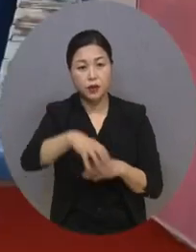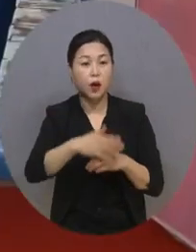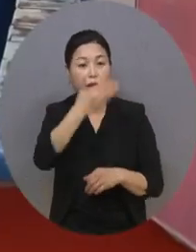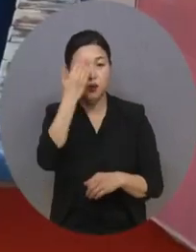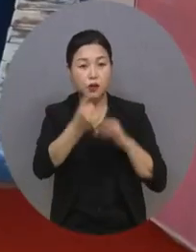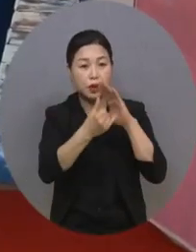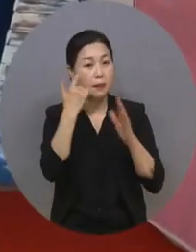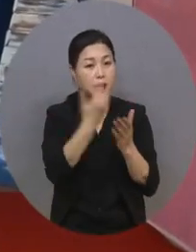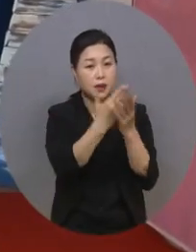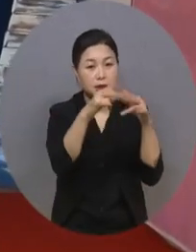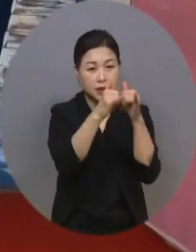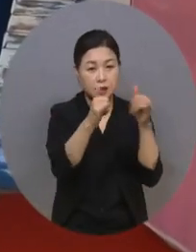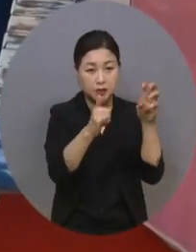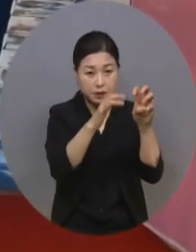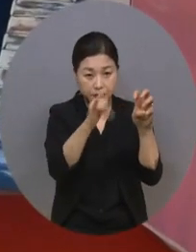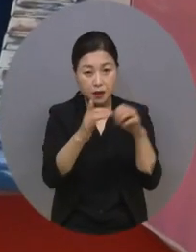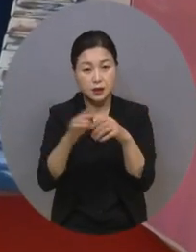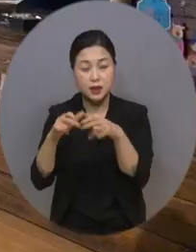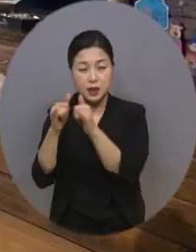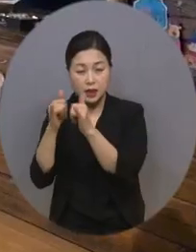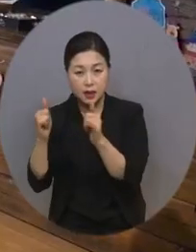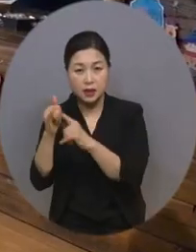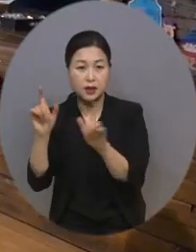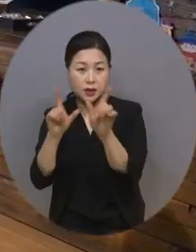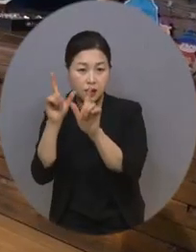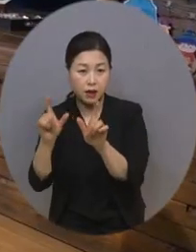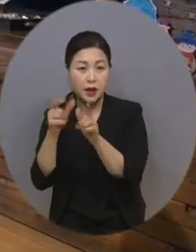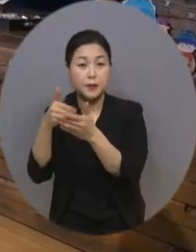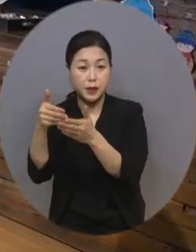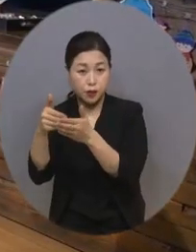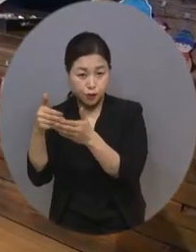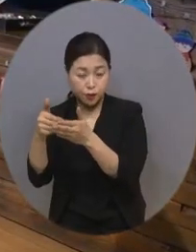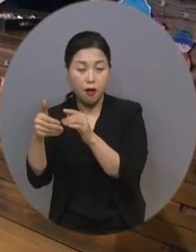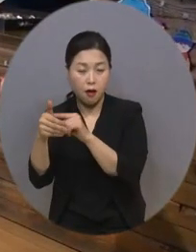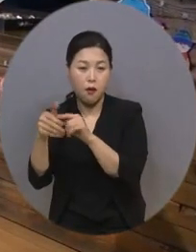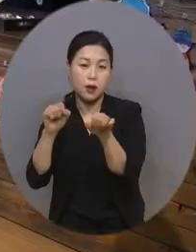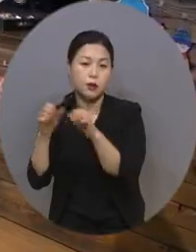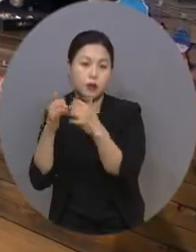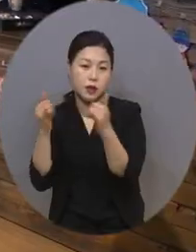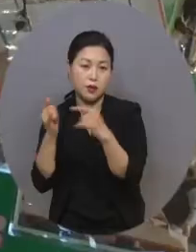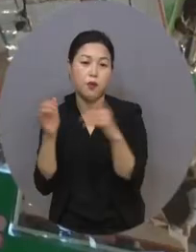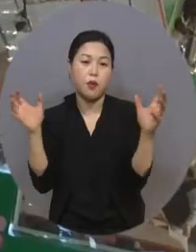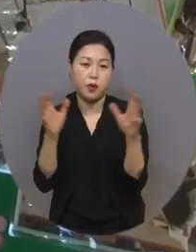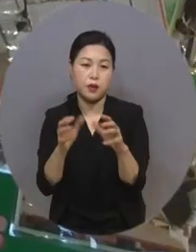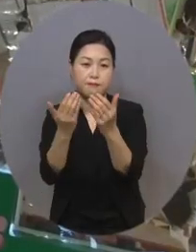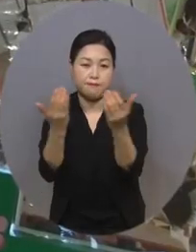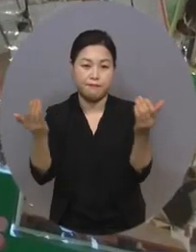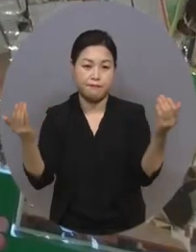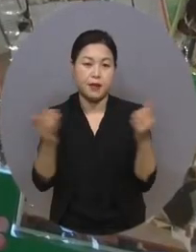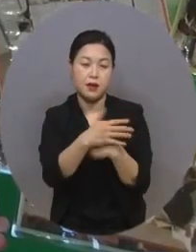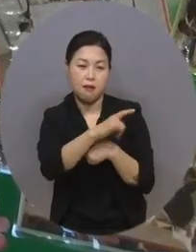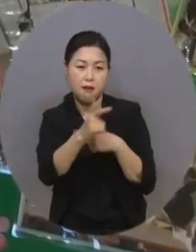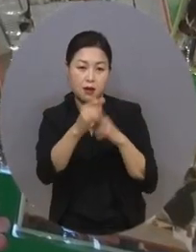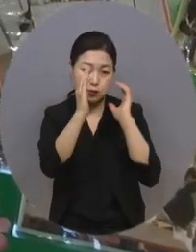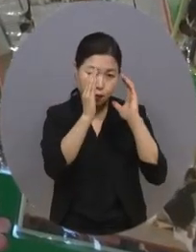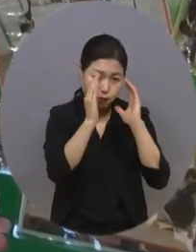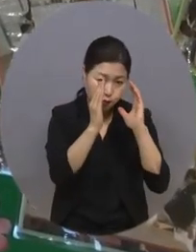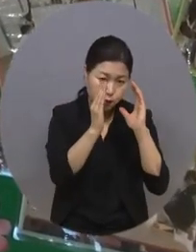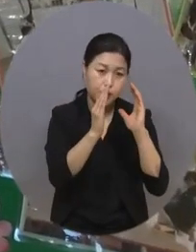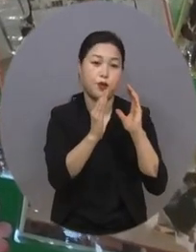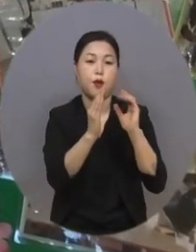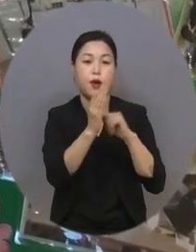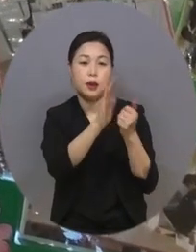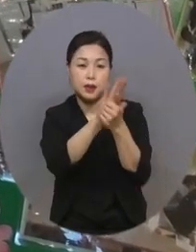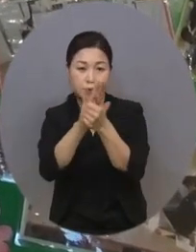30명과 장애인 생활문화 활성화 미술 행사에 미술 전시가 진행되었습니다 다양한 학습 및 프로그램 제공을